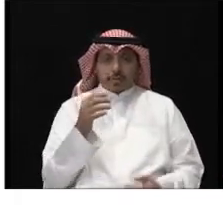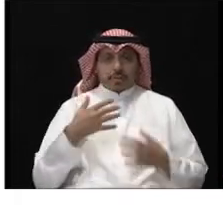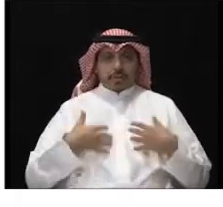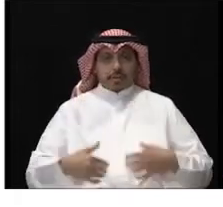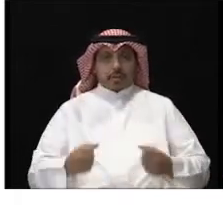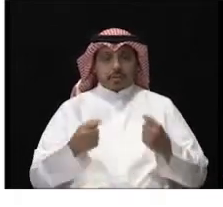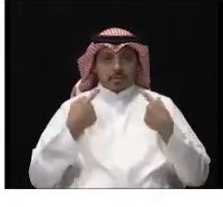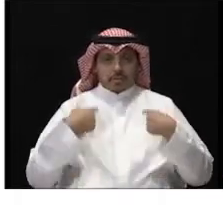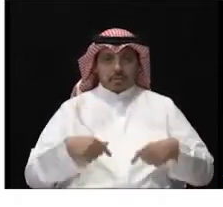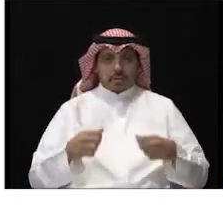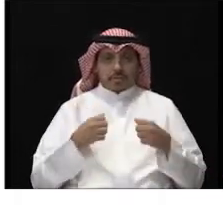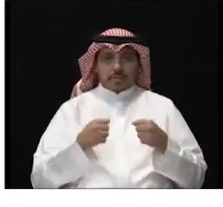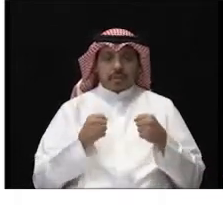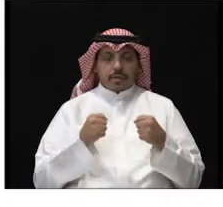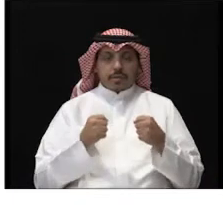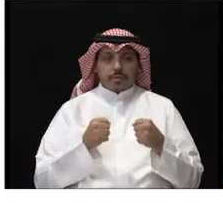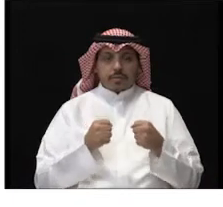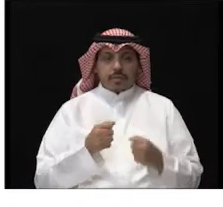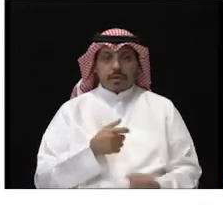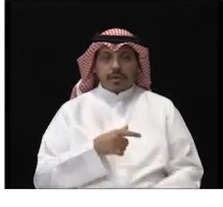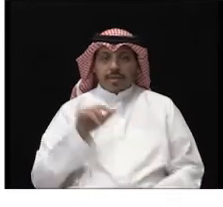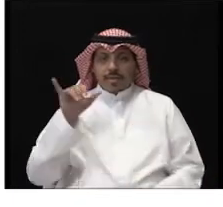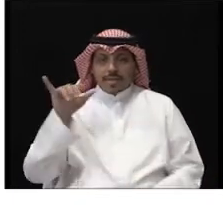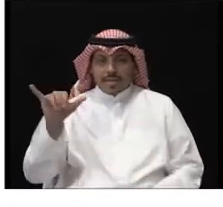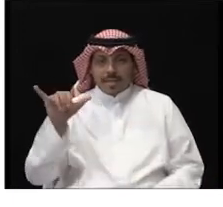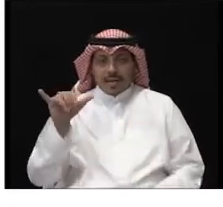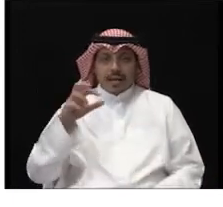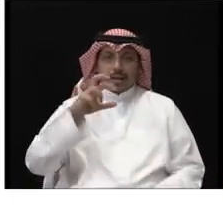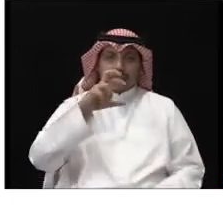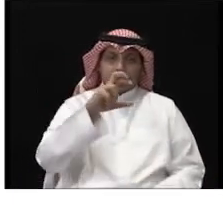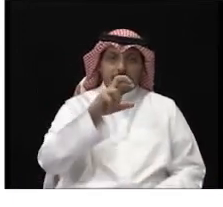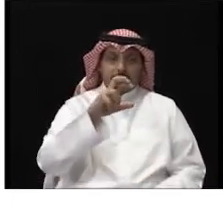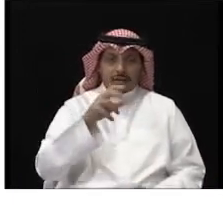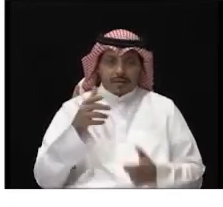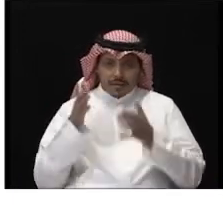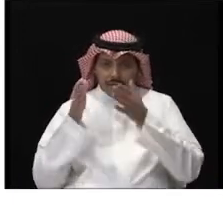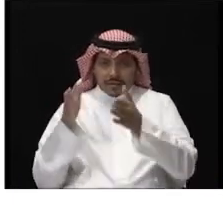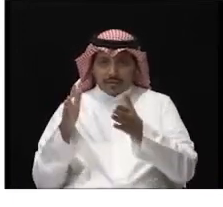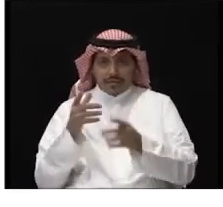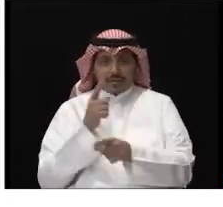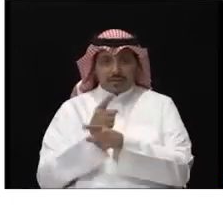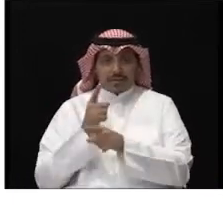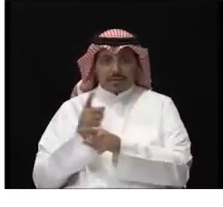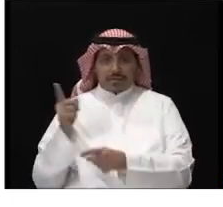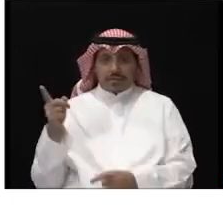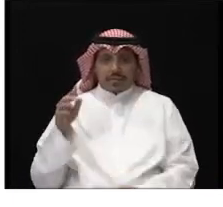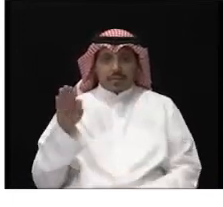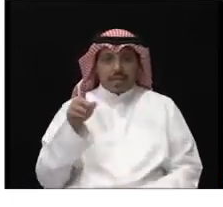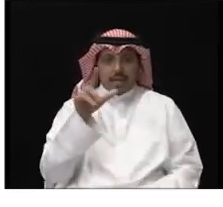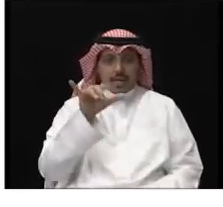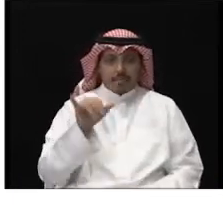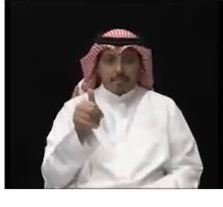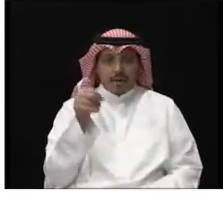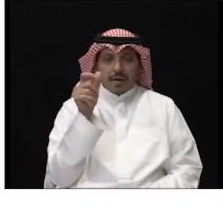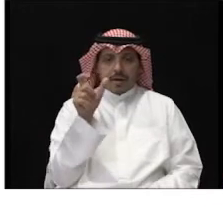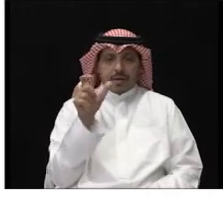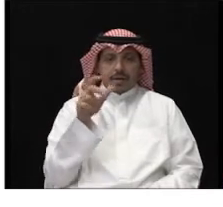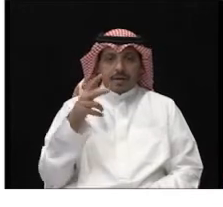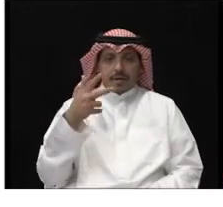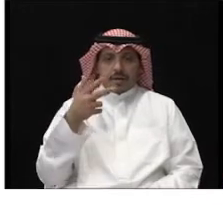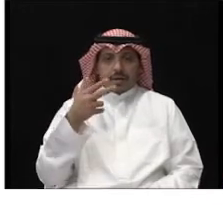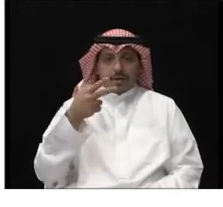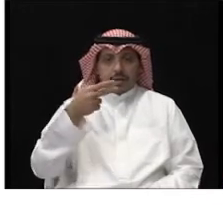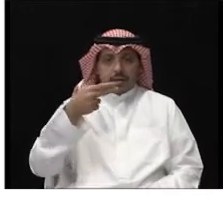حرف الياء وحرف الذال. أحييكم أنا معلم الصف الأول الأستاذ سليمان العنزي، فحياكم